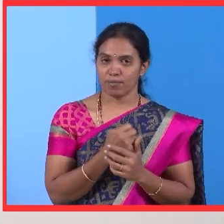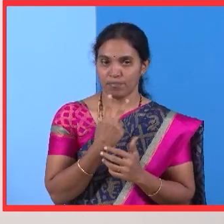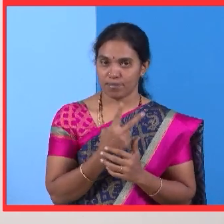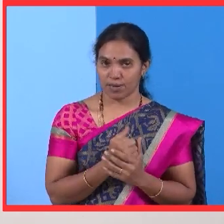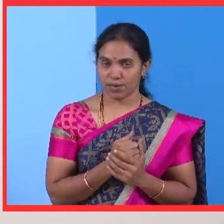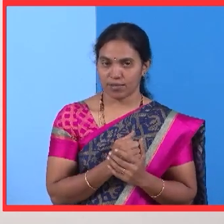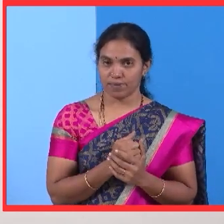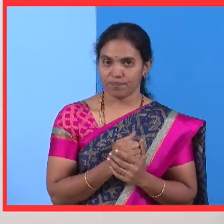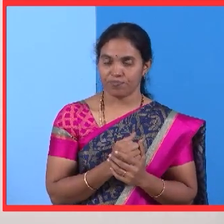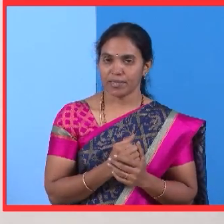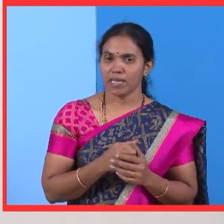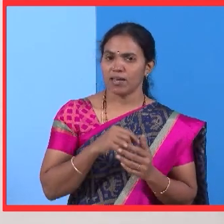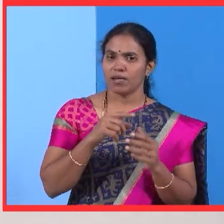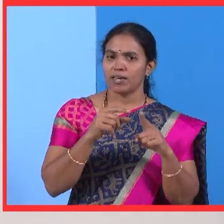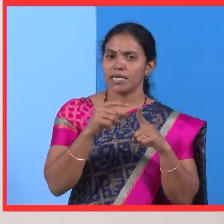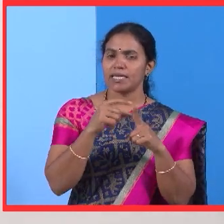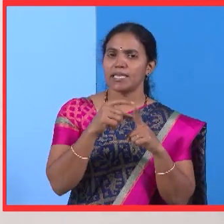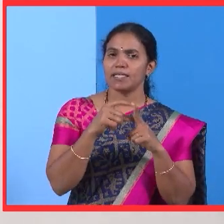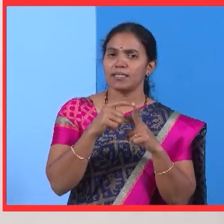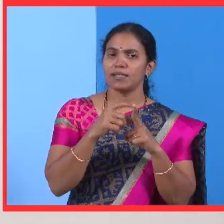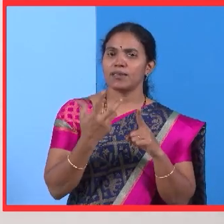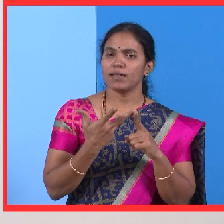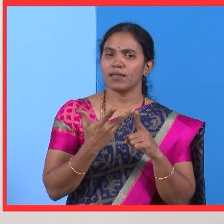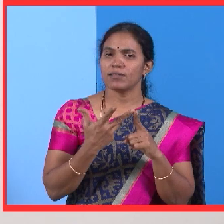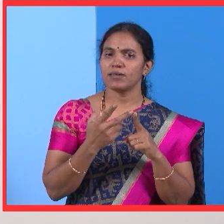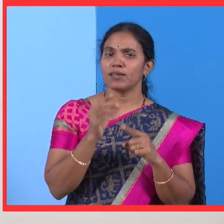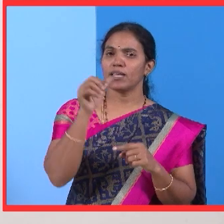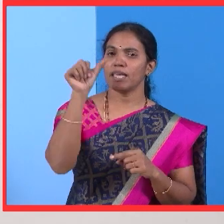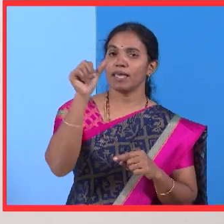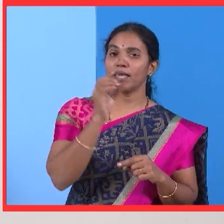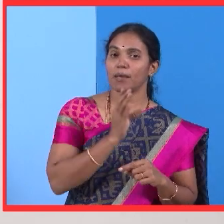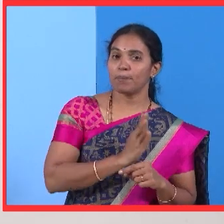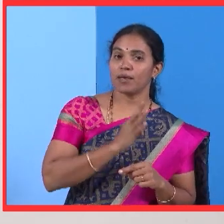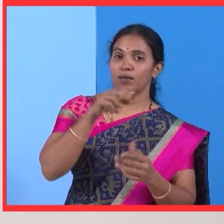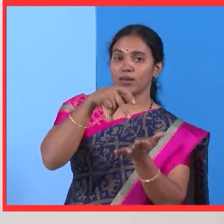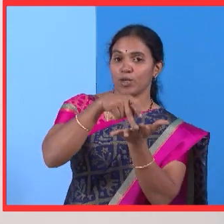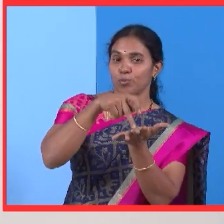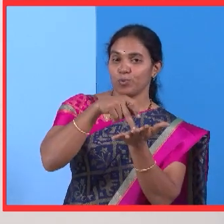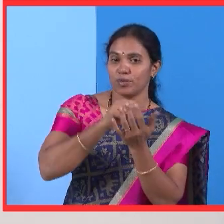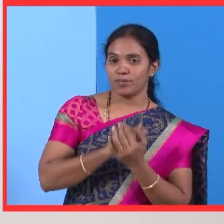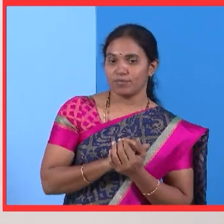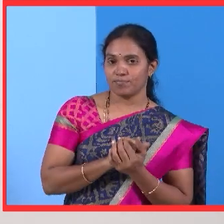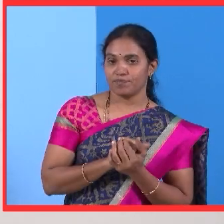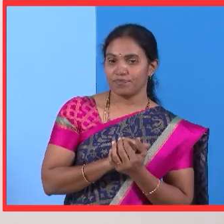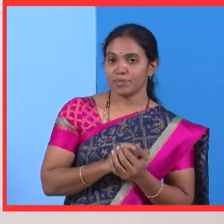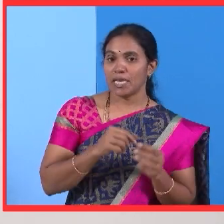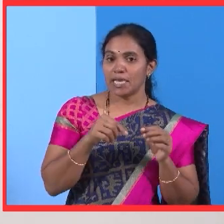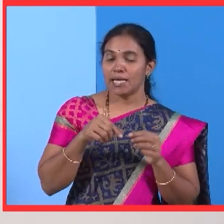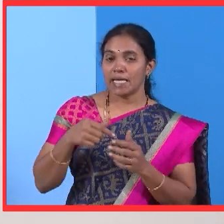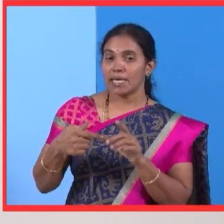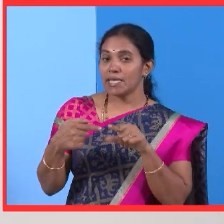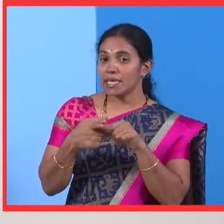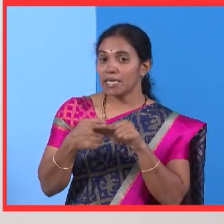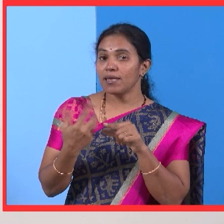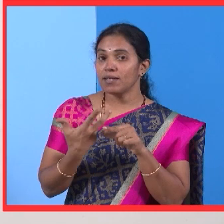இதில் டிங்கிறது ஏபி என்ற பக்கத்தின் மையப்புள்ளி, இ என்பது பிசி என்ற பக்கத்தின் மையப்புள்ளி, எஃப்